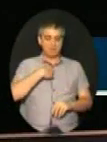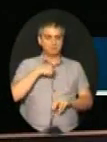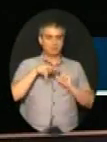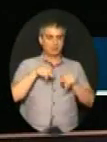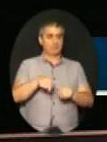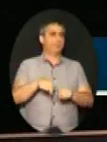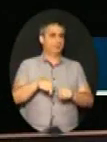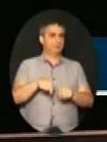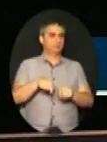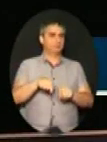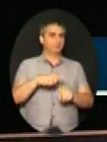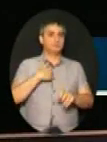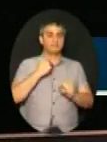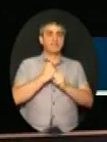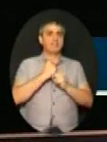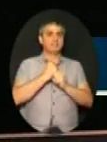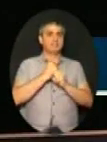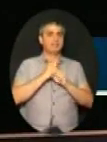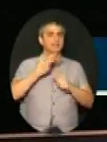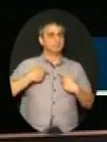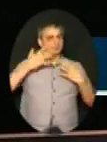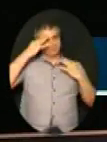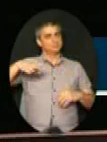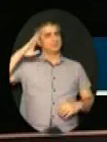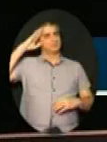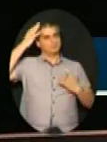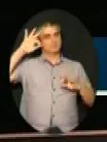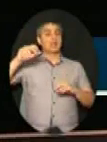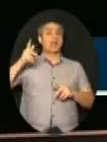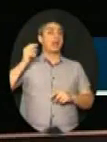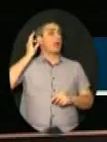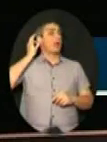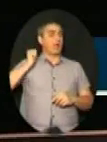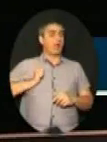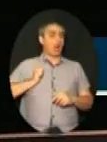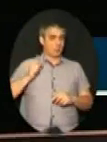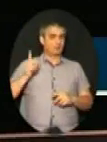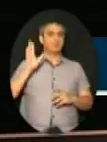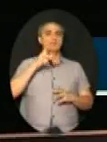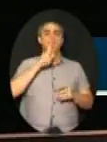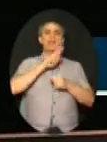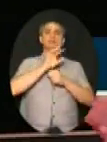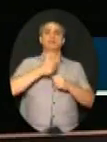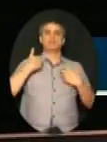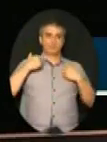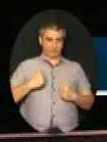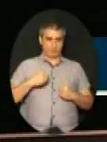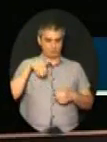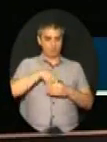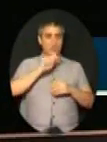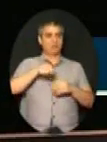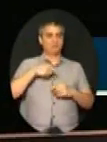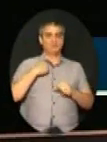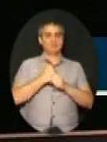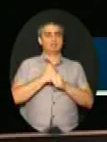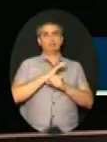לעשות בעצם אירוע הצדעה לחיילות צה"ל בתוך כנסת ישראל, בחסות שר הביטחון, ואני בהחלט